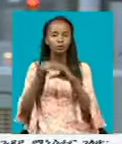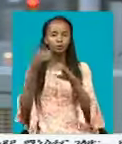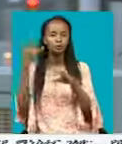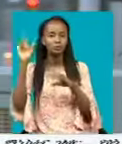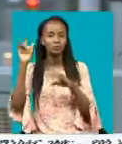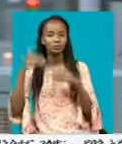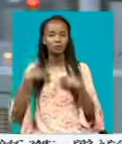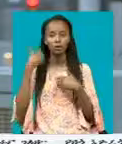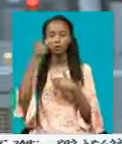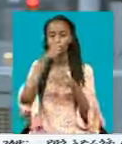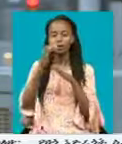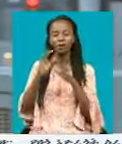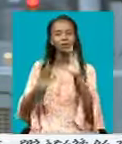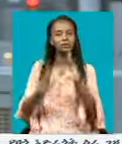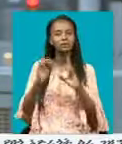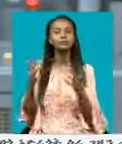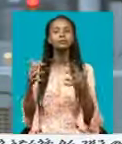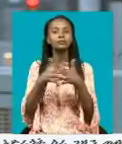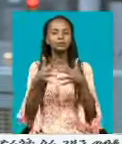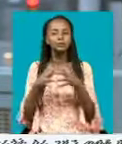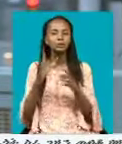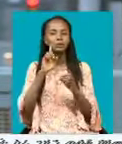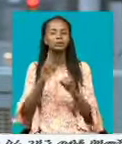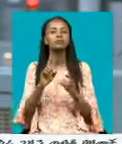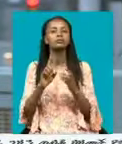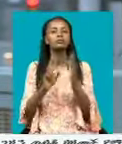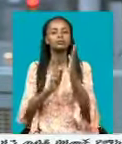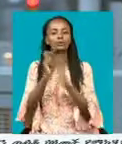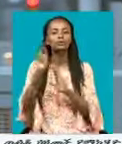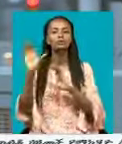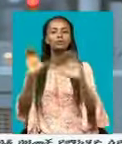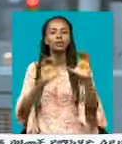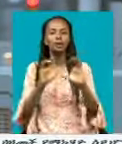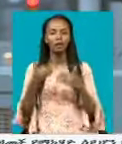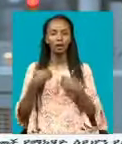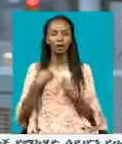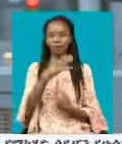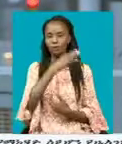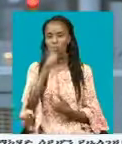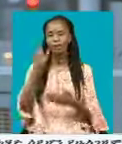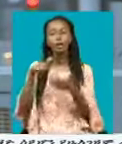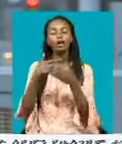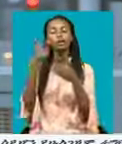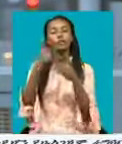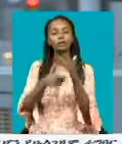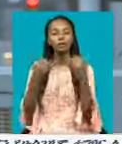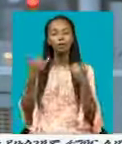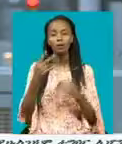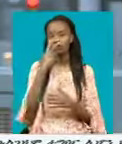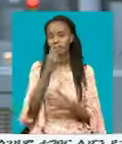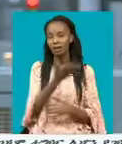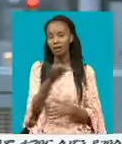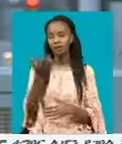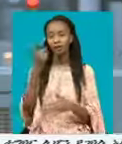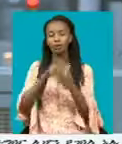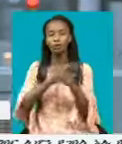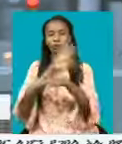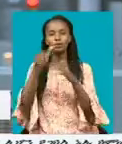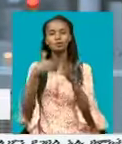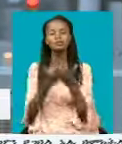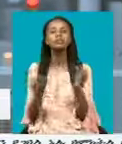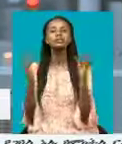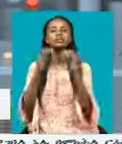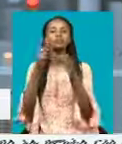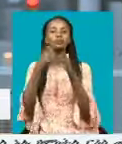ያሉ ኢትዮጵያውያኖች ከፍተኛ ርብርብ ነው በዲፕሎማሲውም እየተደረገ ያለው እና ይሄ ውጤት አሁን የምናየው ውጤት የዚህ ሁሉ ድምር ውጤት